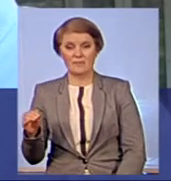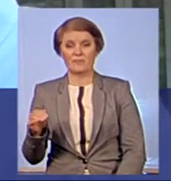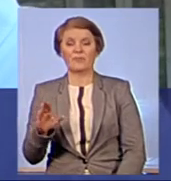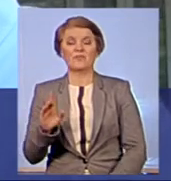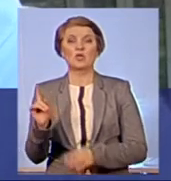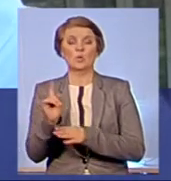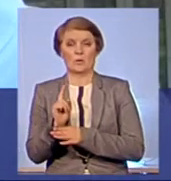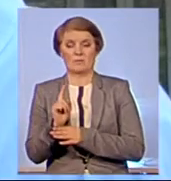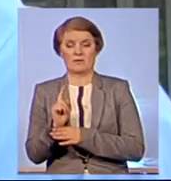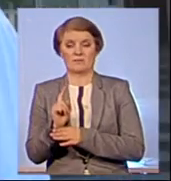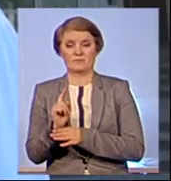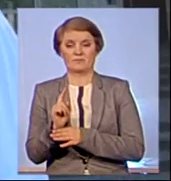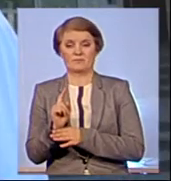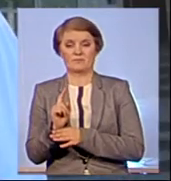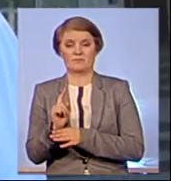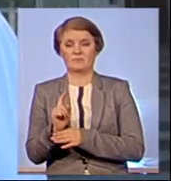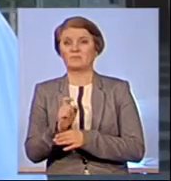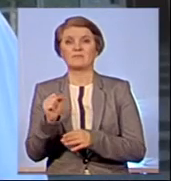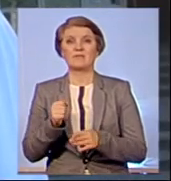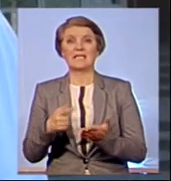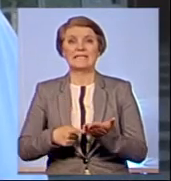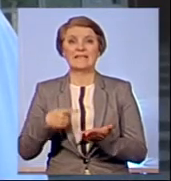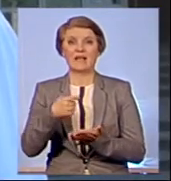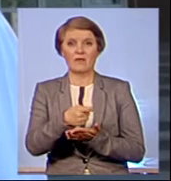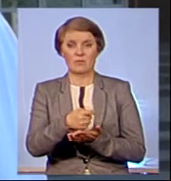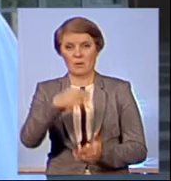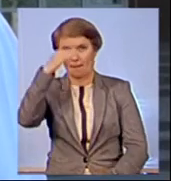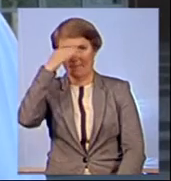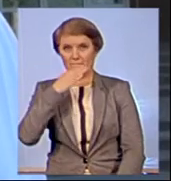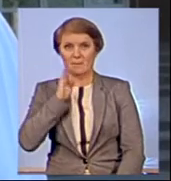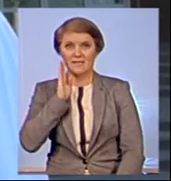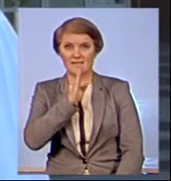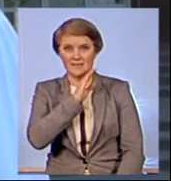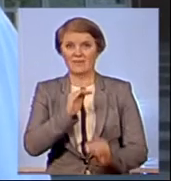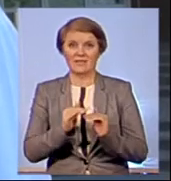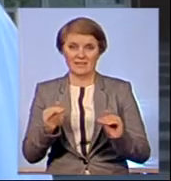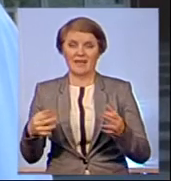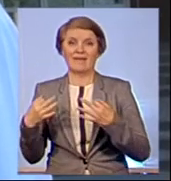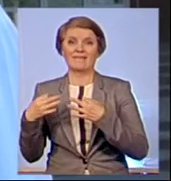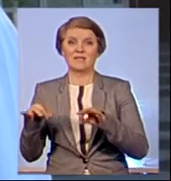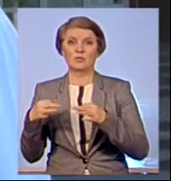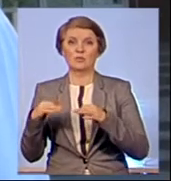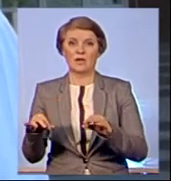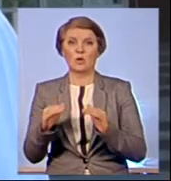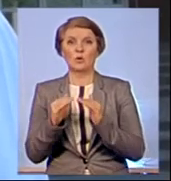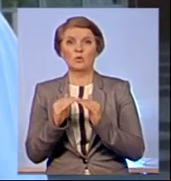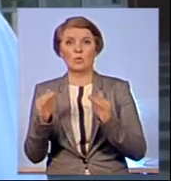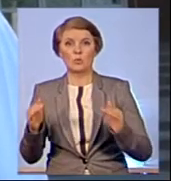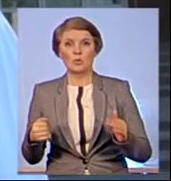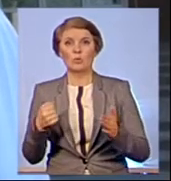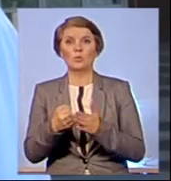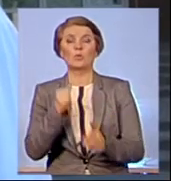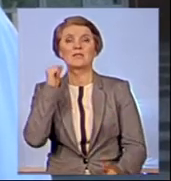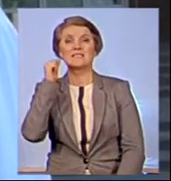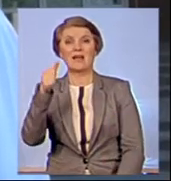межах норми клінічної. За заявами батьків, дітей відпускають додому. До завтрашнього дня,